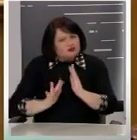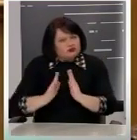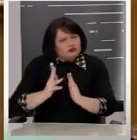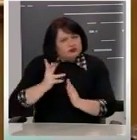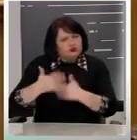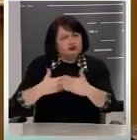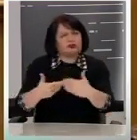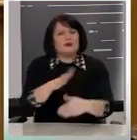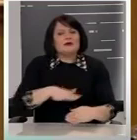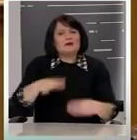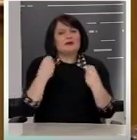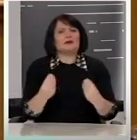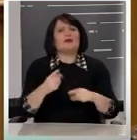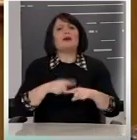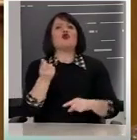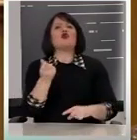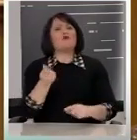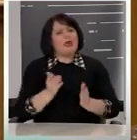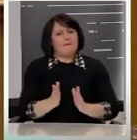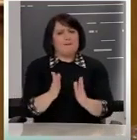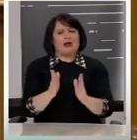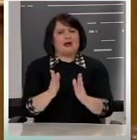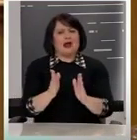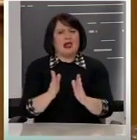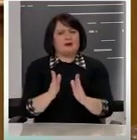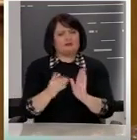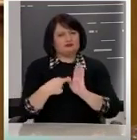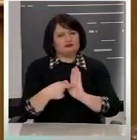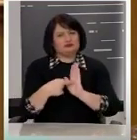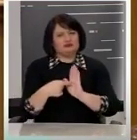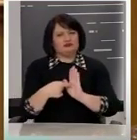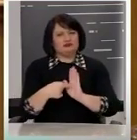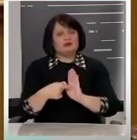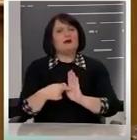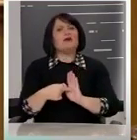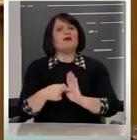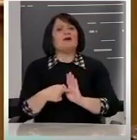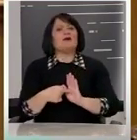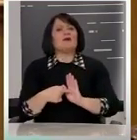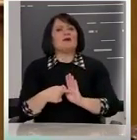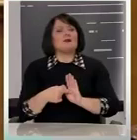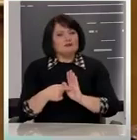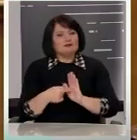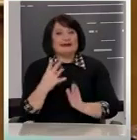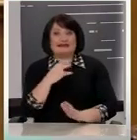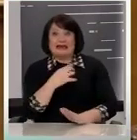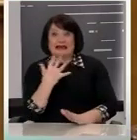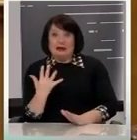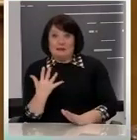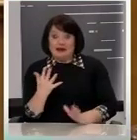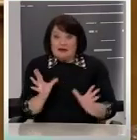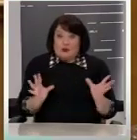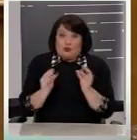6 μήνες συνεχής βελτίωση των συνθήκων της ελληνικής οικονομίας. Ο ρυθμός αύξησης νέων εργασιών κατέγραψε υψηλό 45